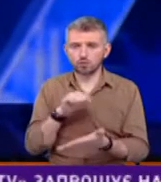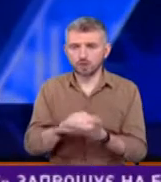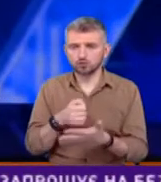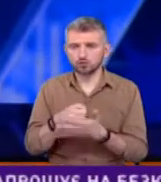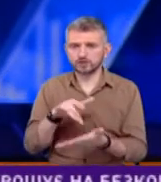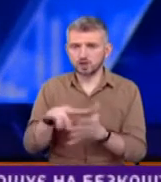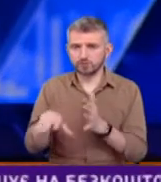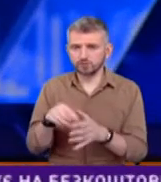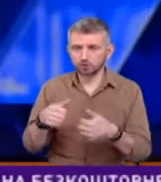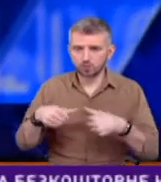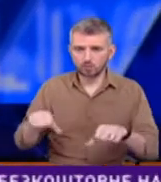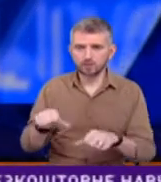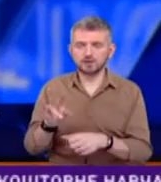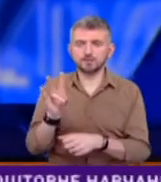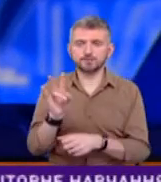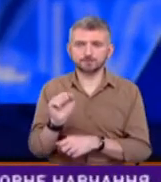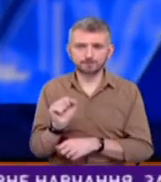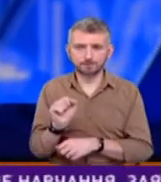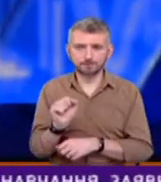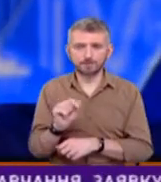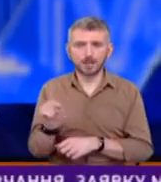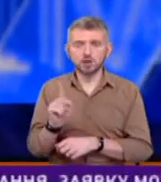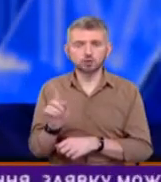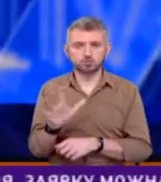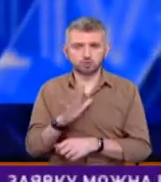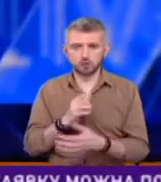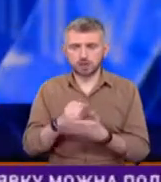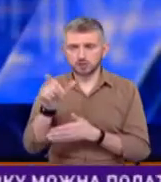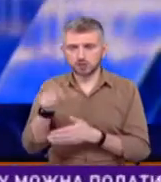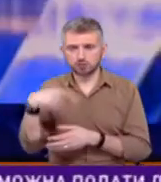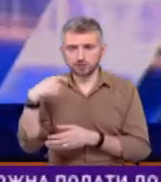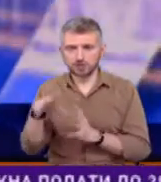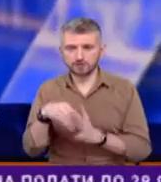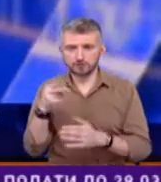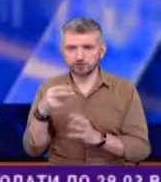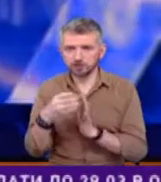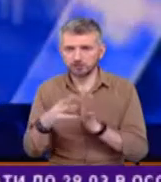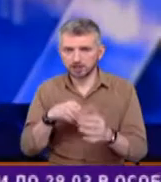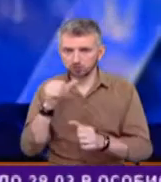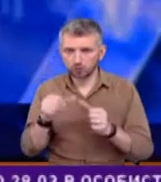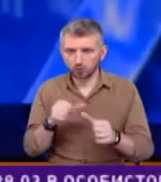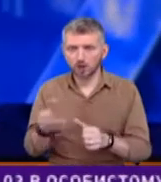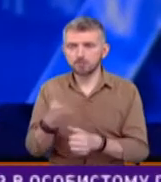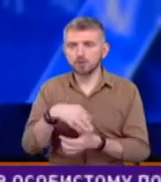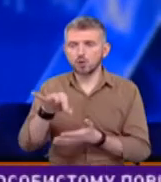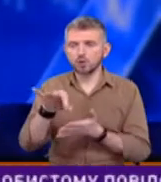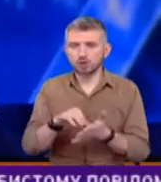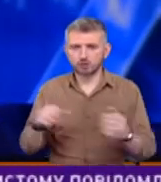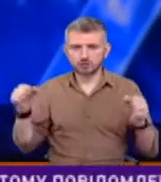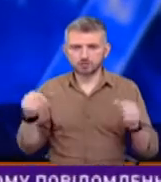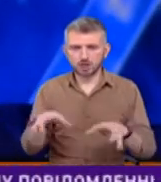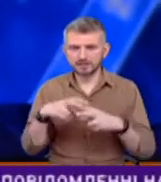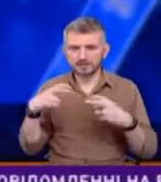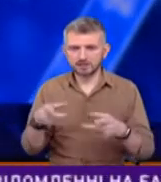Центральної виборчої комісії на щоб стати кандидатом в президенти на виборах 2019 року, ми одразу зібрали